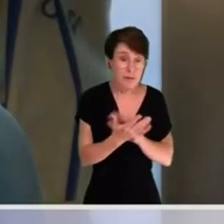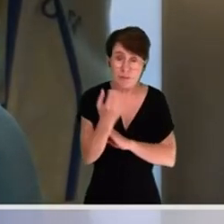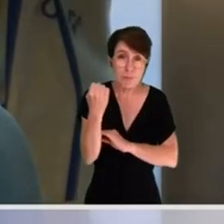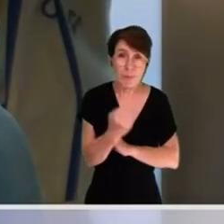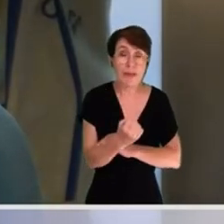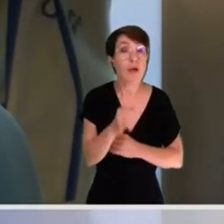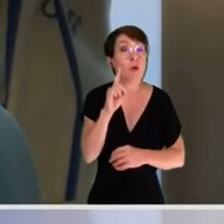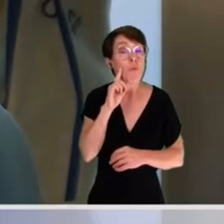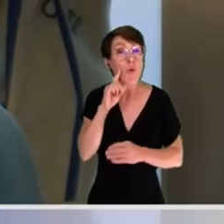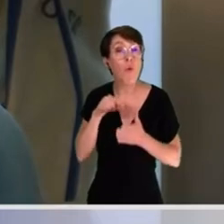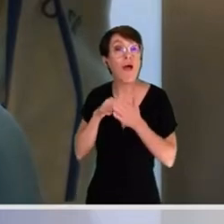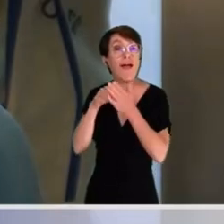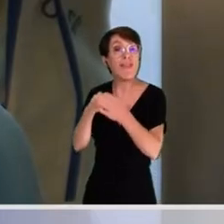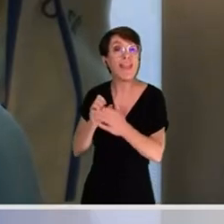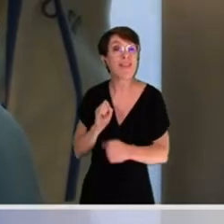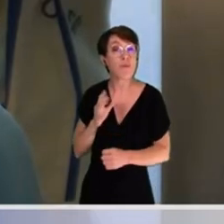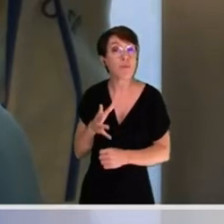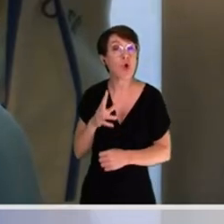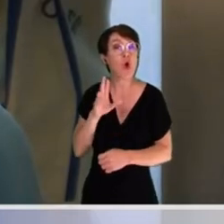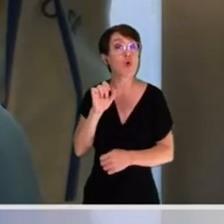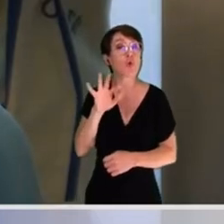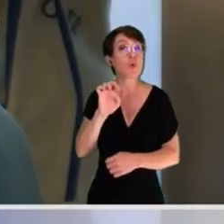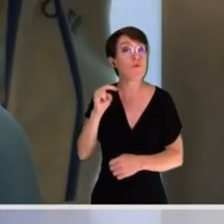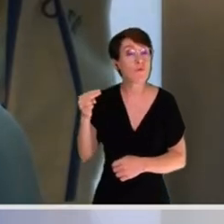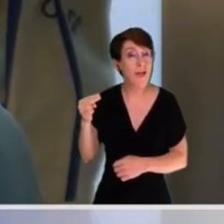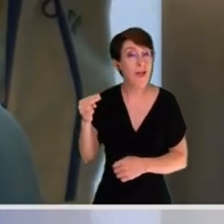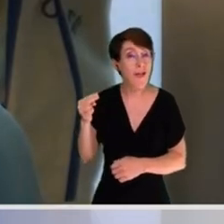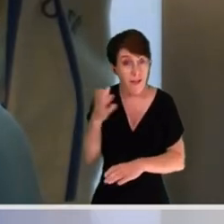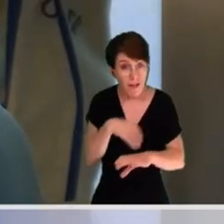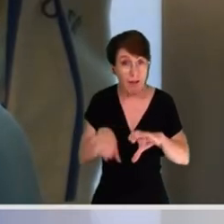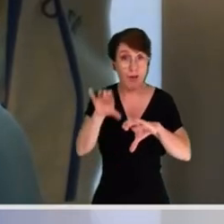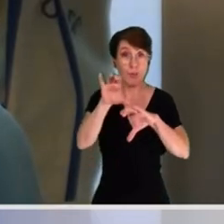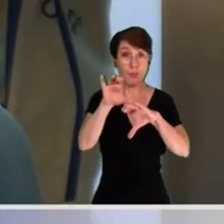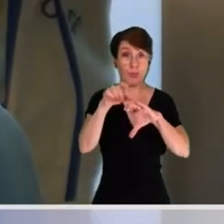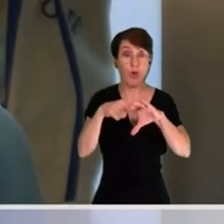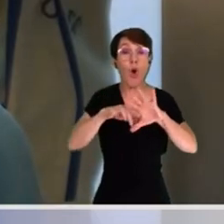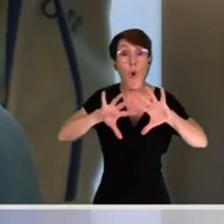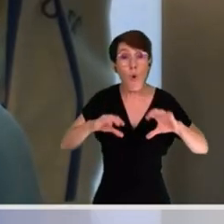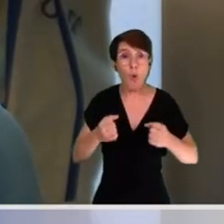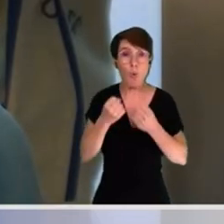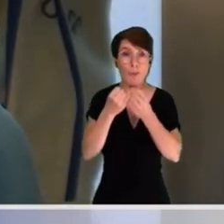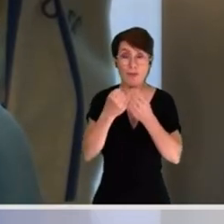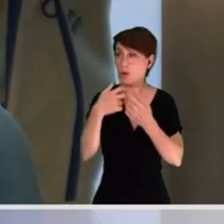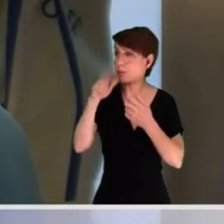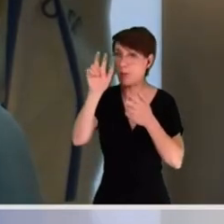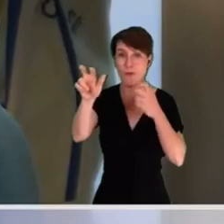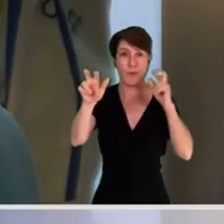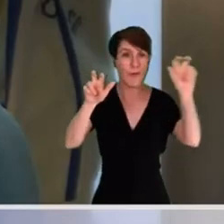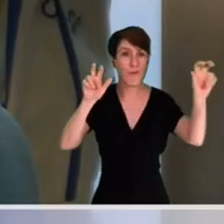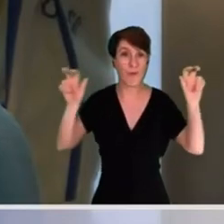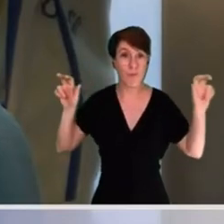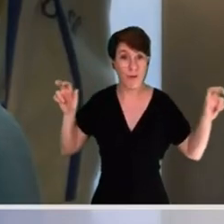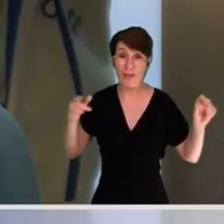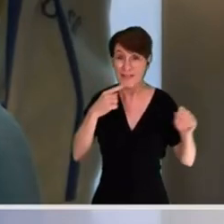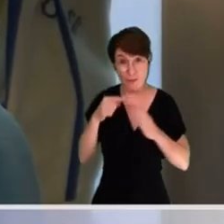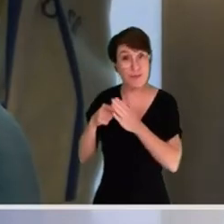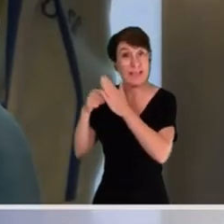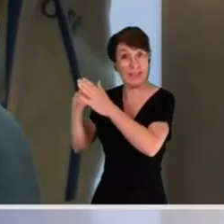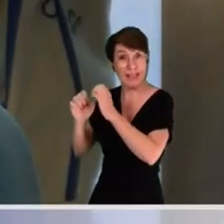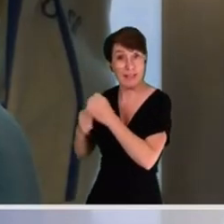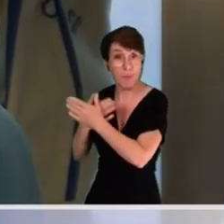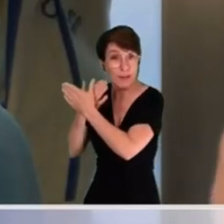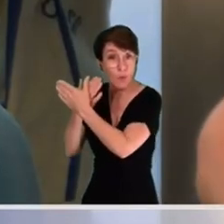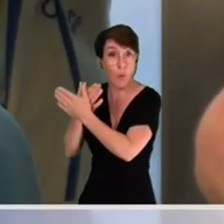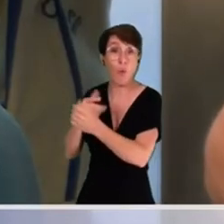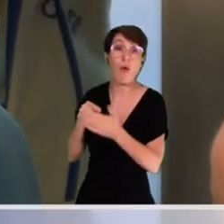dette Piolle-Ruffin, elle est additionnée avec l'éclatement des compétences, elle est additionnée avec celle de la métropole, avec